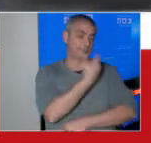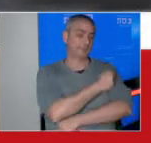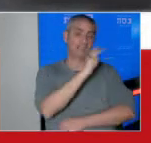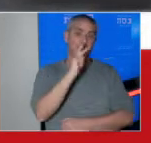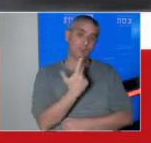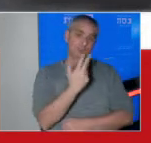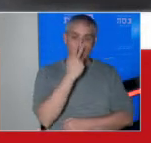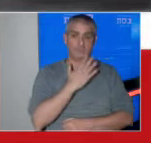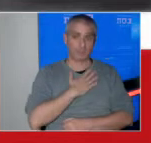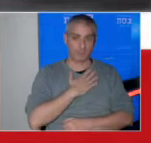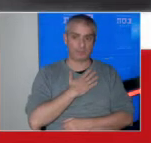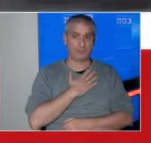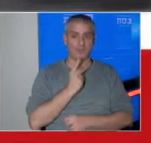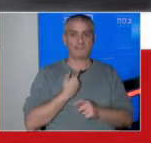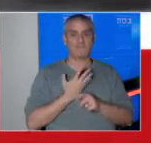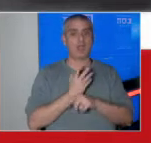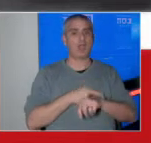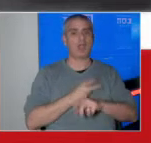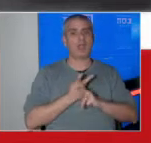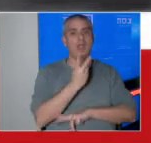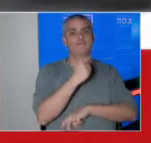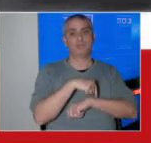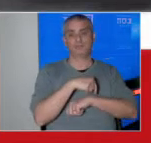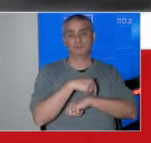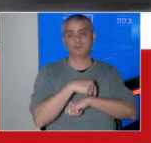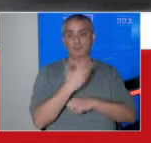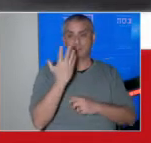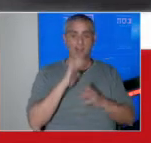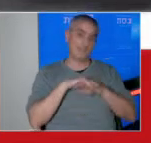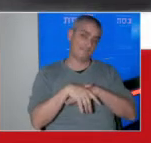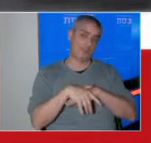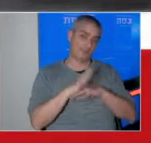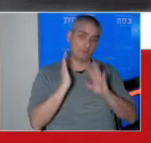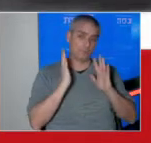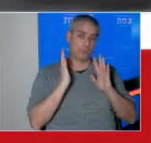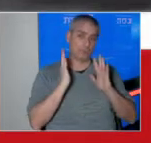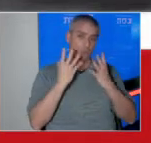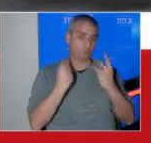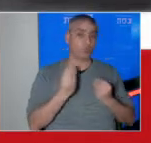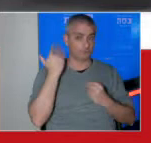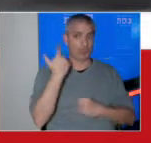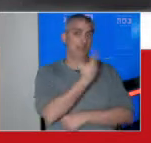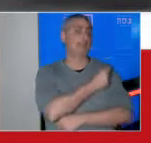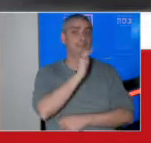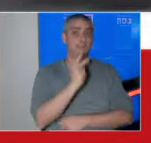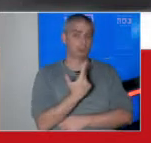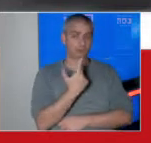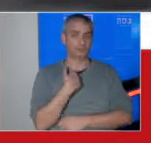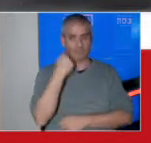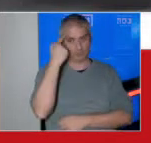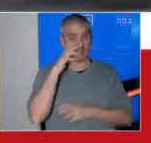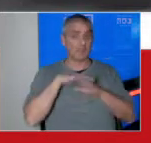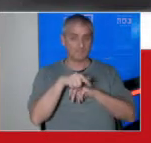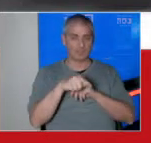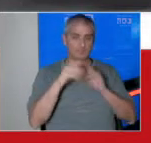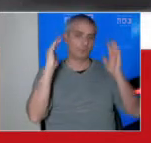השלישית, אז מבחינתנו עבר גם הכי הרבה זמן מהאפקט המאוד מאוד טוב שהיה לשלישית, ואנחנו יודעים שהאפקט